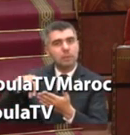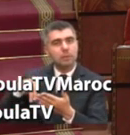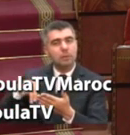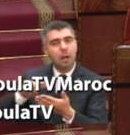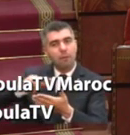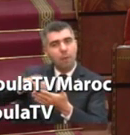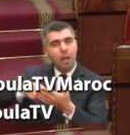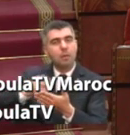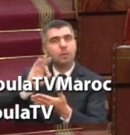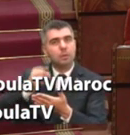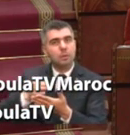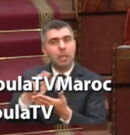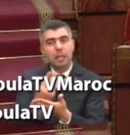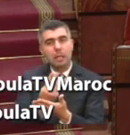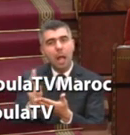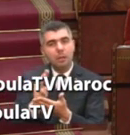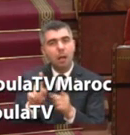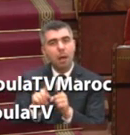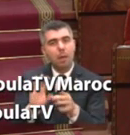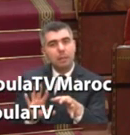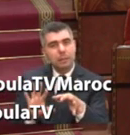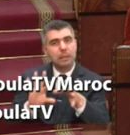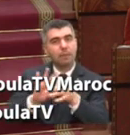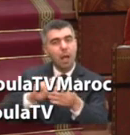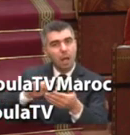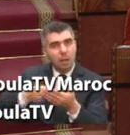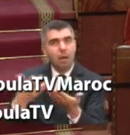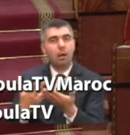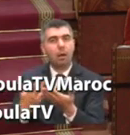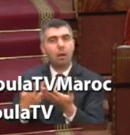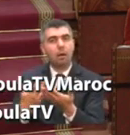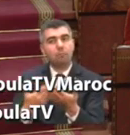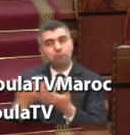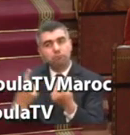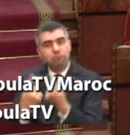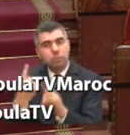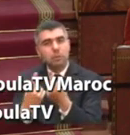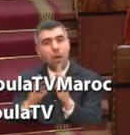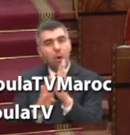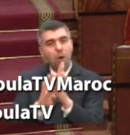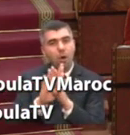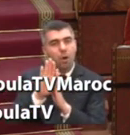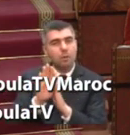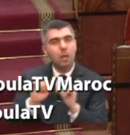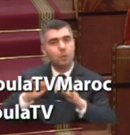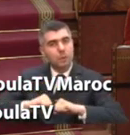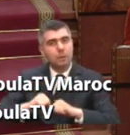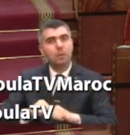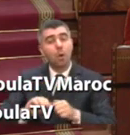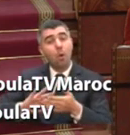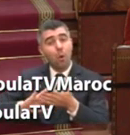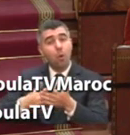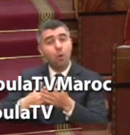الثلاثة المعاهدات والإجراءات الخاصة والاستعراض الدوري الشامل، كذلك لا بد من تعبئة